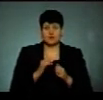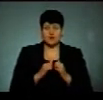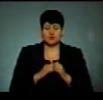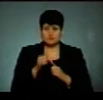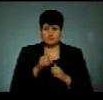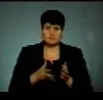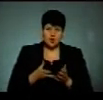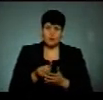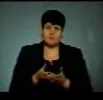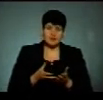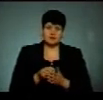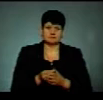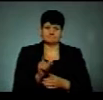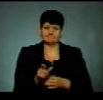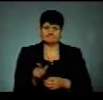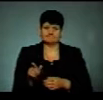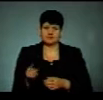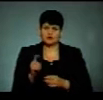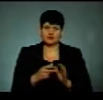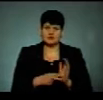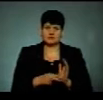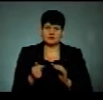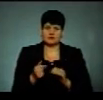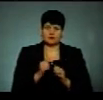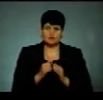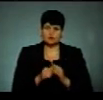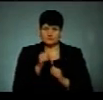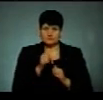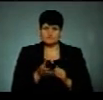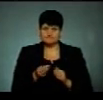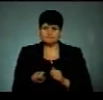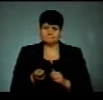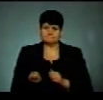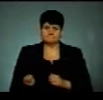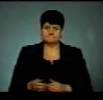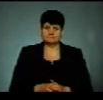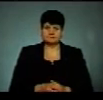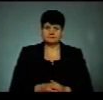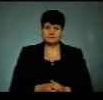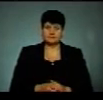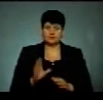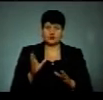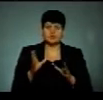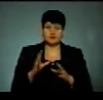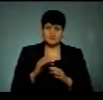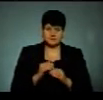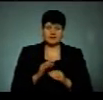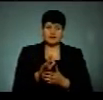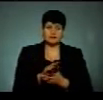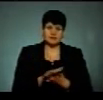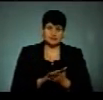буде оплачуватися рівними частинами. Тобто цих 170 гривень? Так, цих 170 гривень. Щомісяця. Будьте з нами, ми будемо